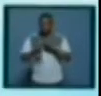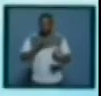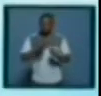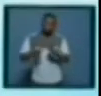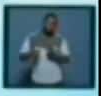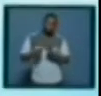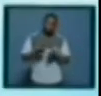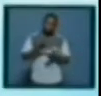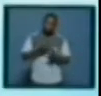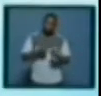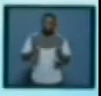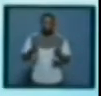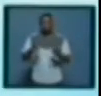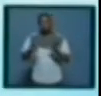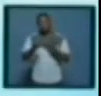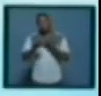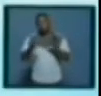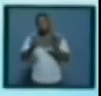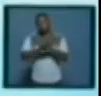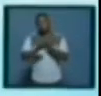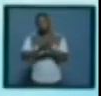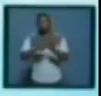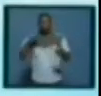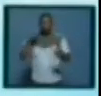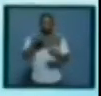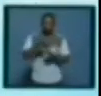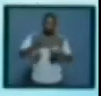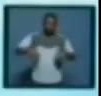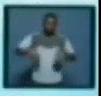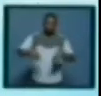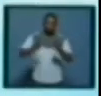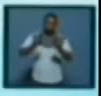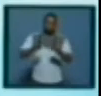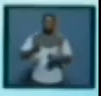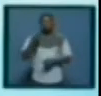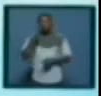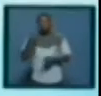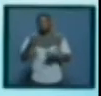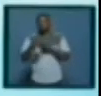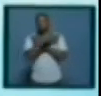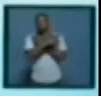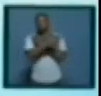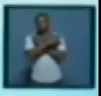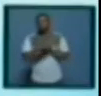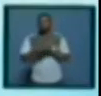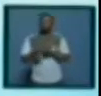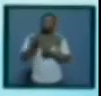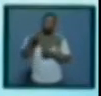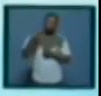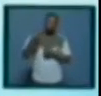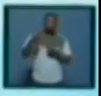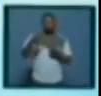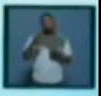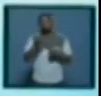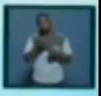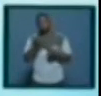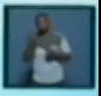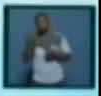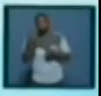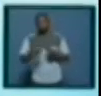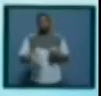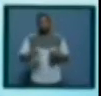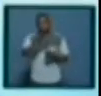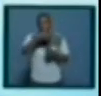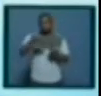route, par exemple. À l'hôpital Yalgado Ouédraogo à Ouagadougou, 2 à 3 cas sont pris en charge par jour par